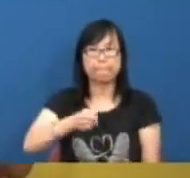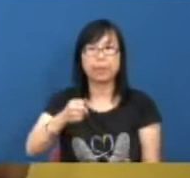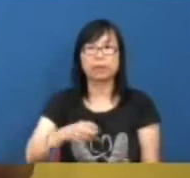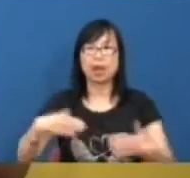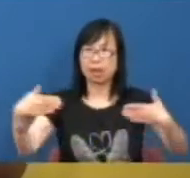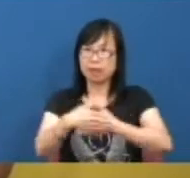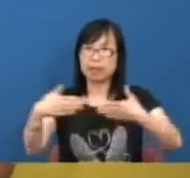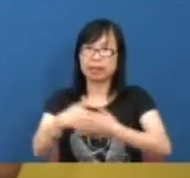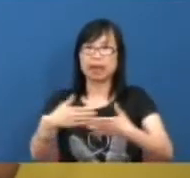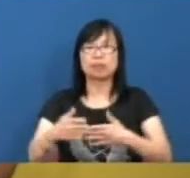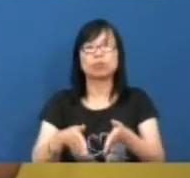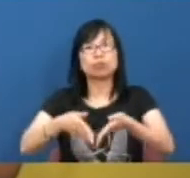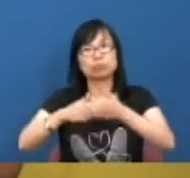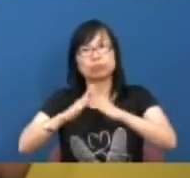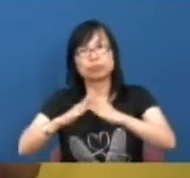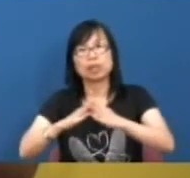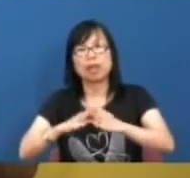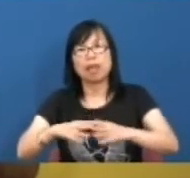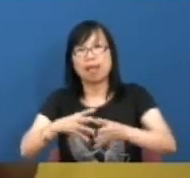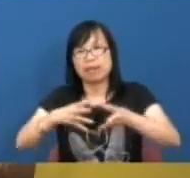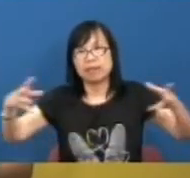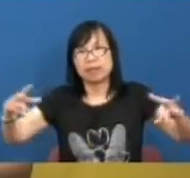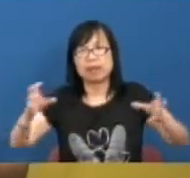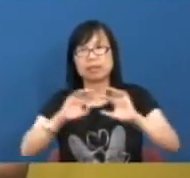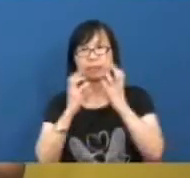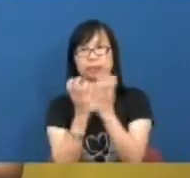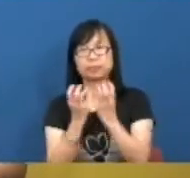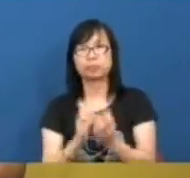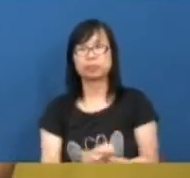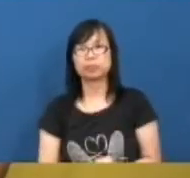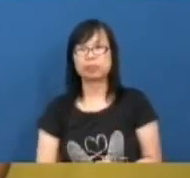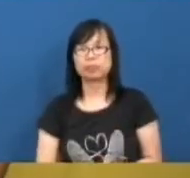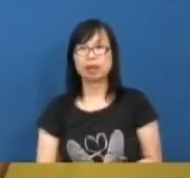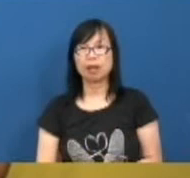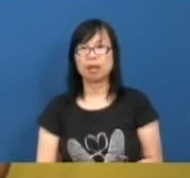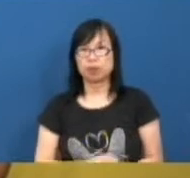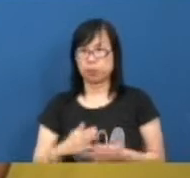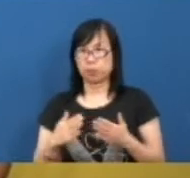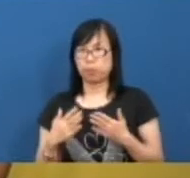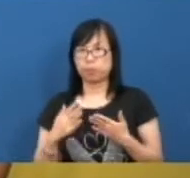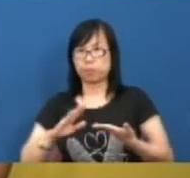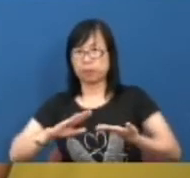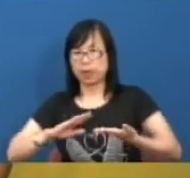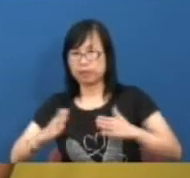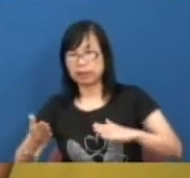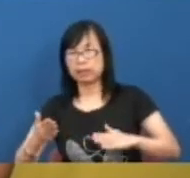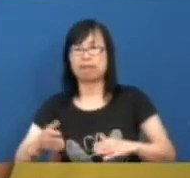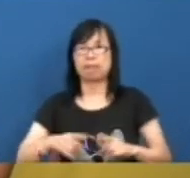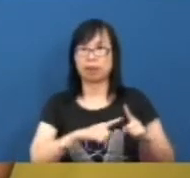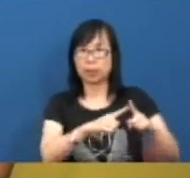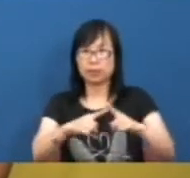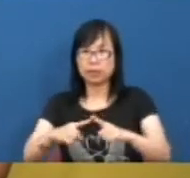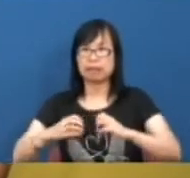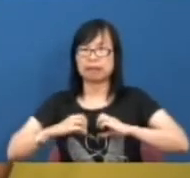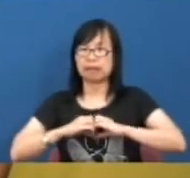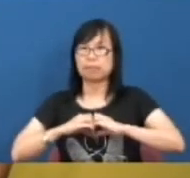交通企業大集團的霸權啦，即係其實都反映了很多香港市民的心聲咯，即係